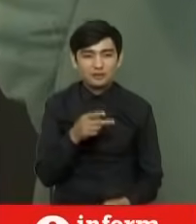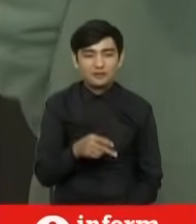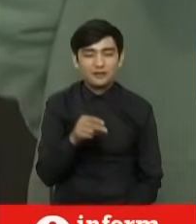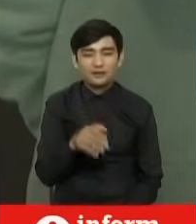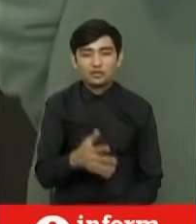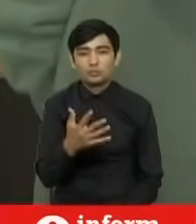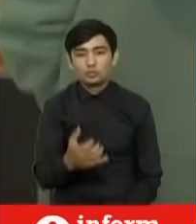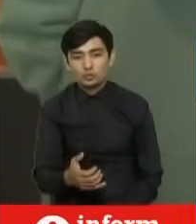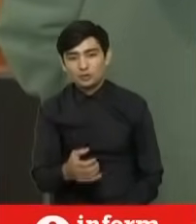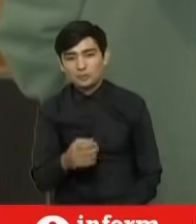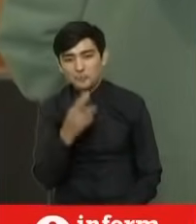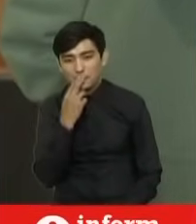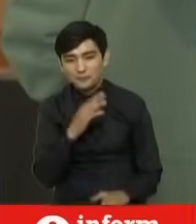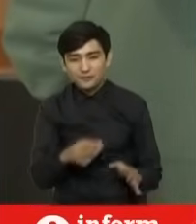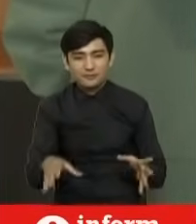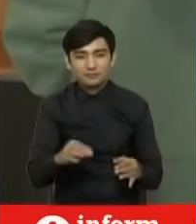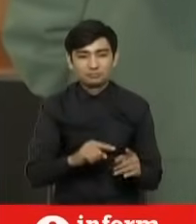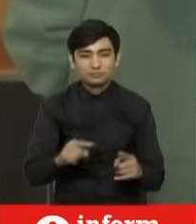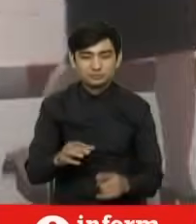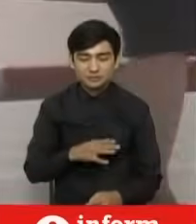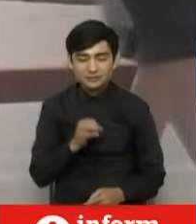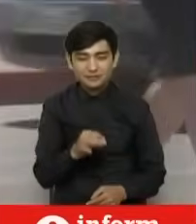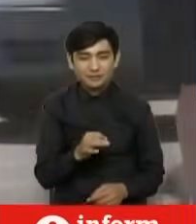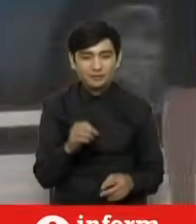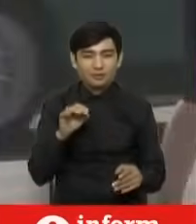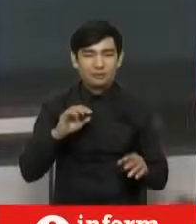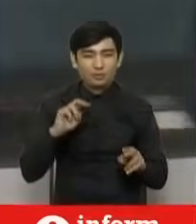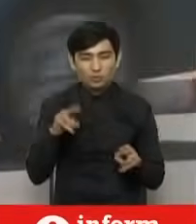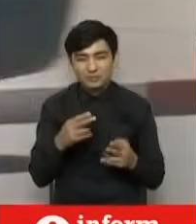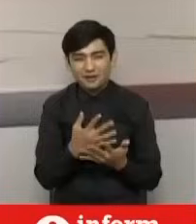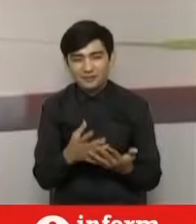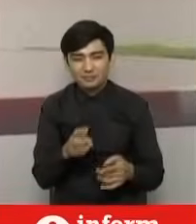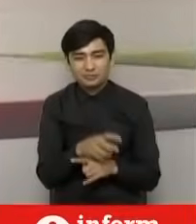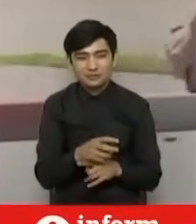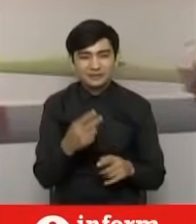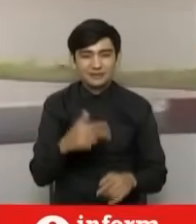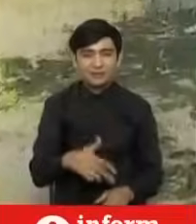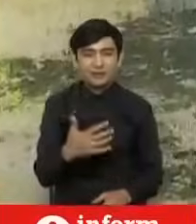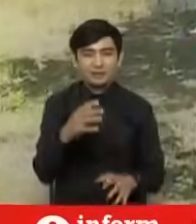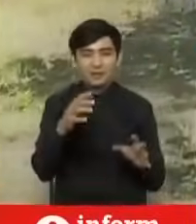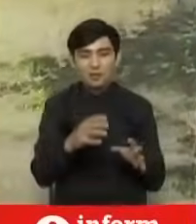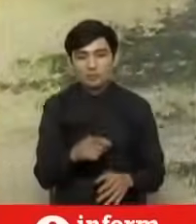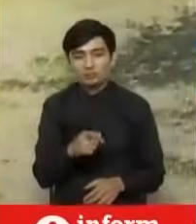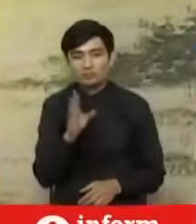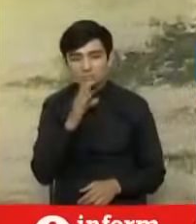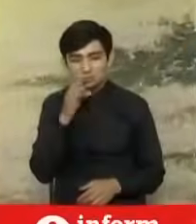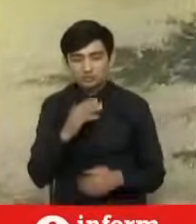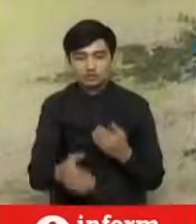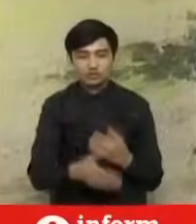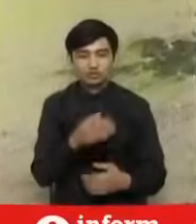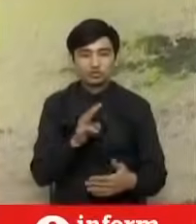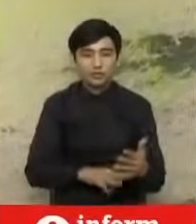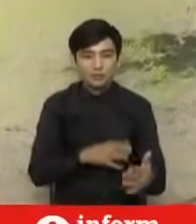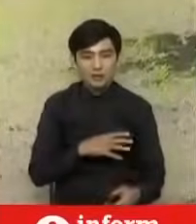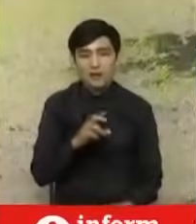подростков. За нахождение несовершеннолетних в развлекательных заведениях наказали 35 их законных представителей, а на 26 владельцев баров и